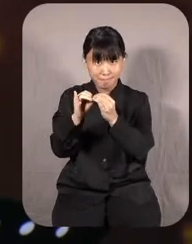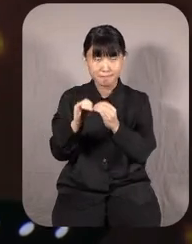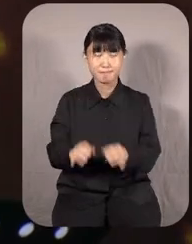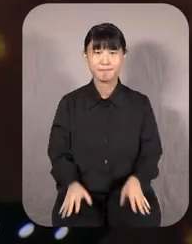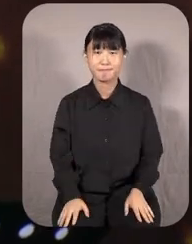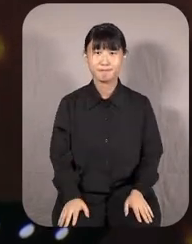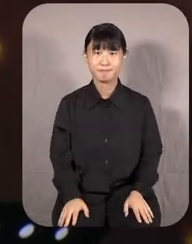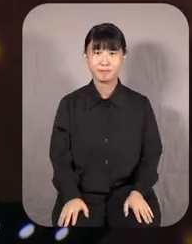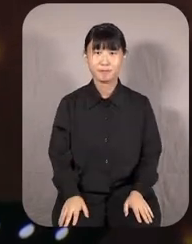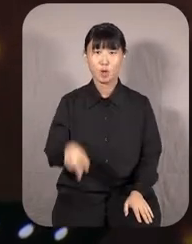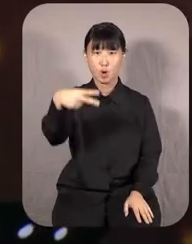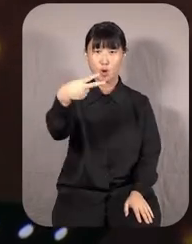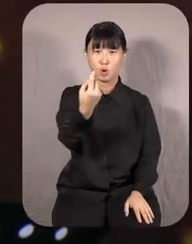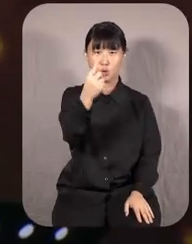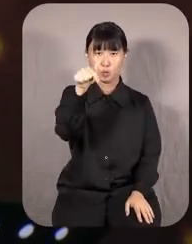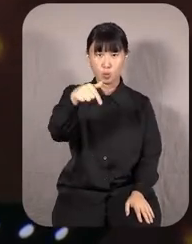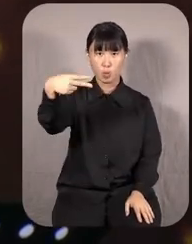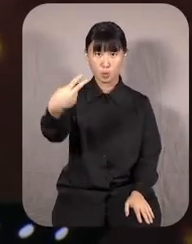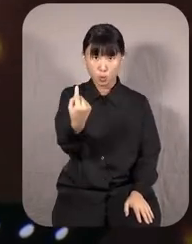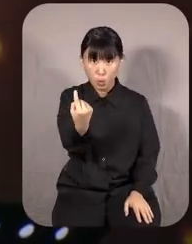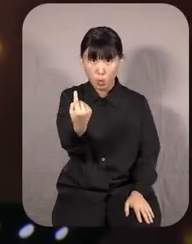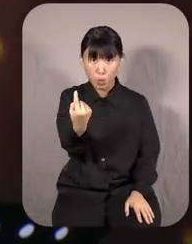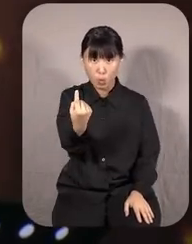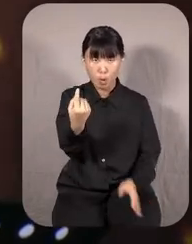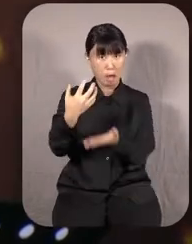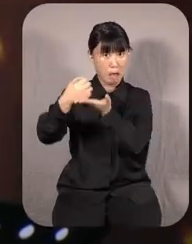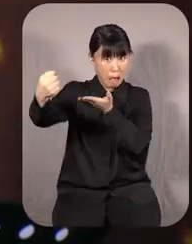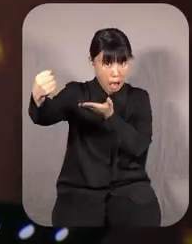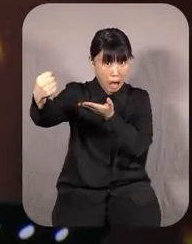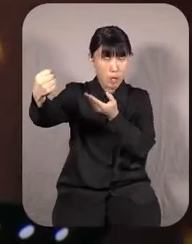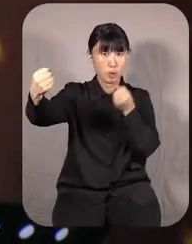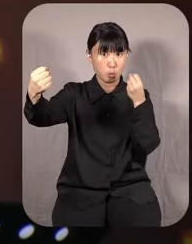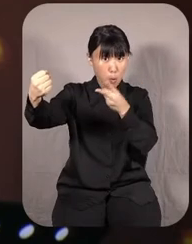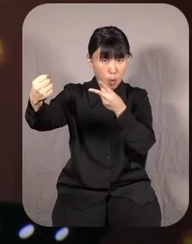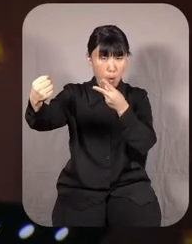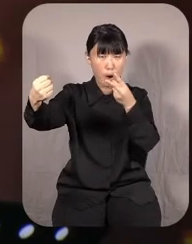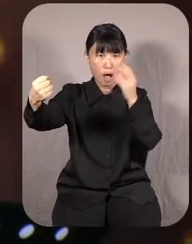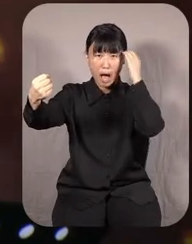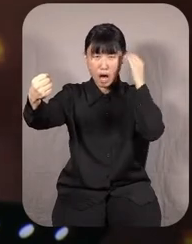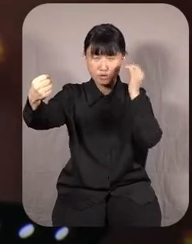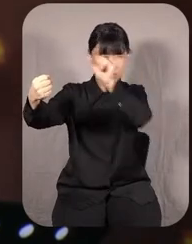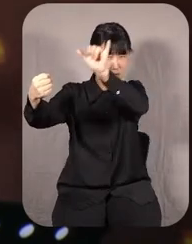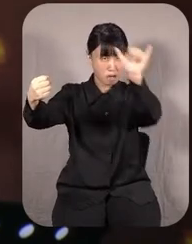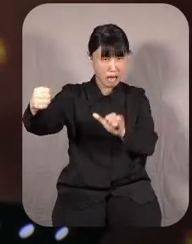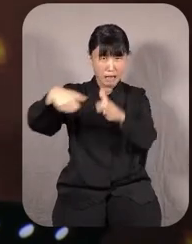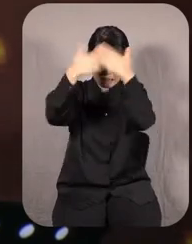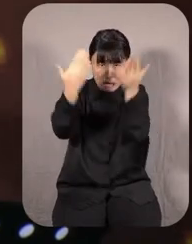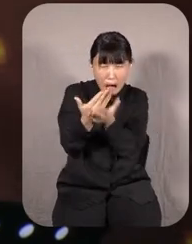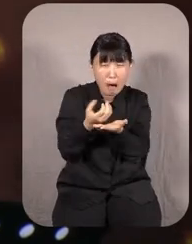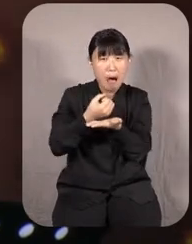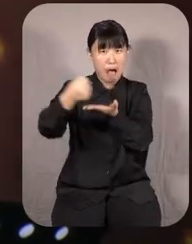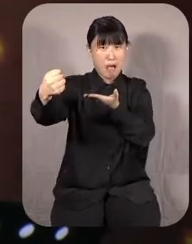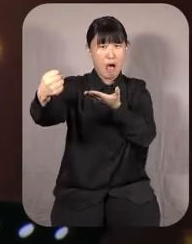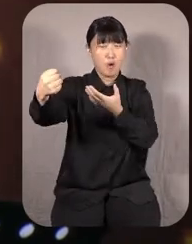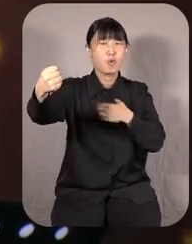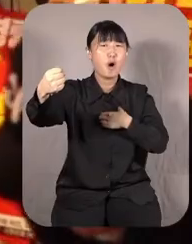독도뿐만 아니라 나라를 통째로 외세에 팔아넘길 수 있기 때문입니다. 그렇지 않습니까?